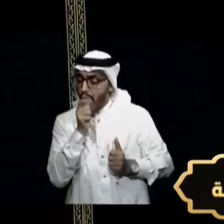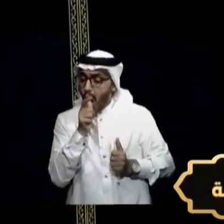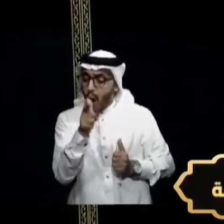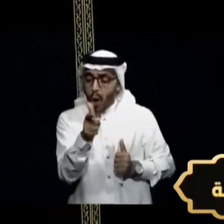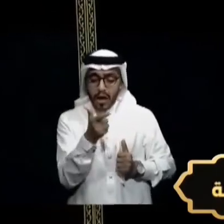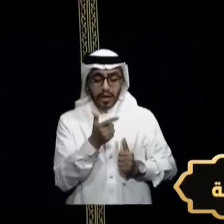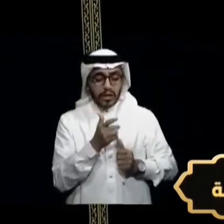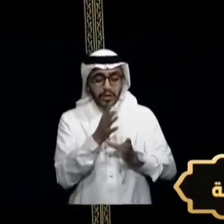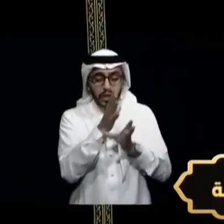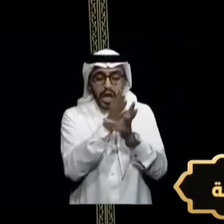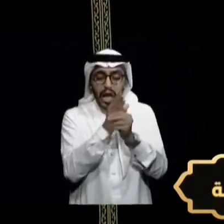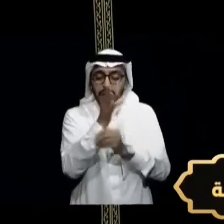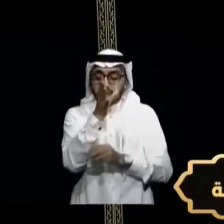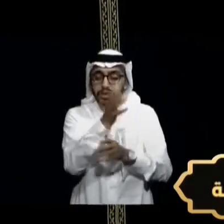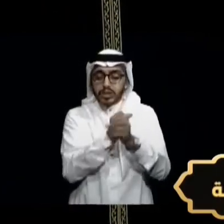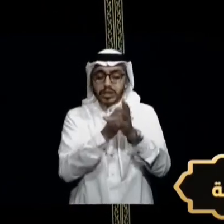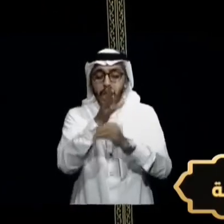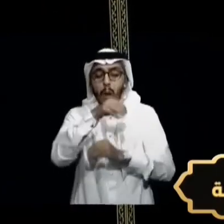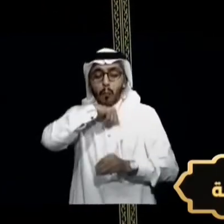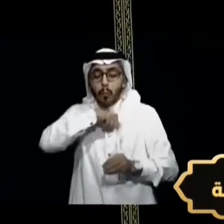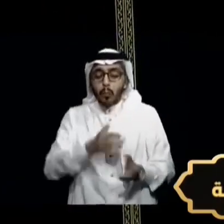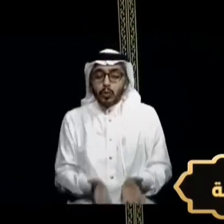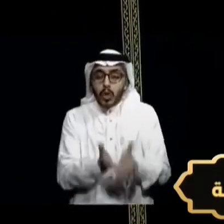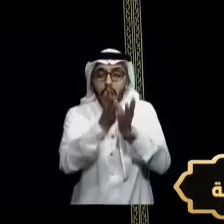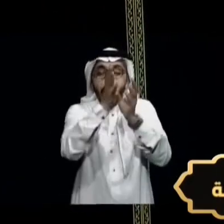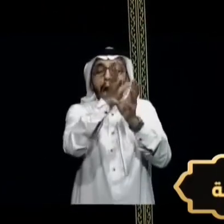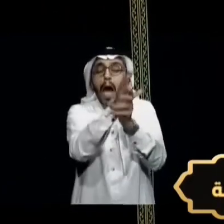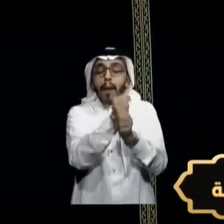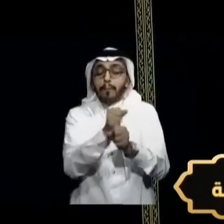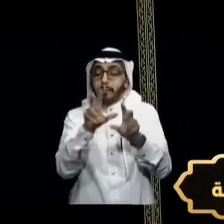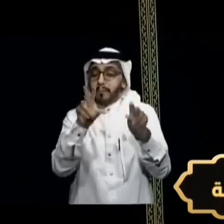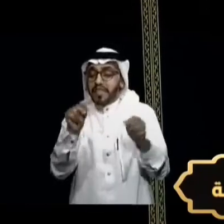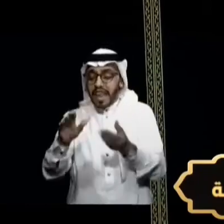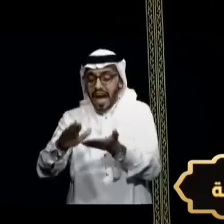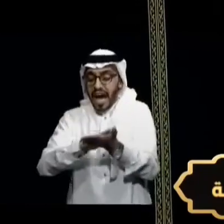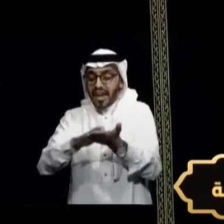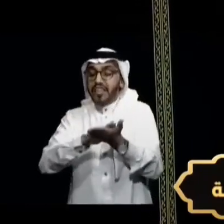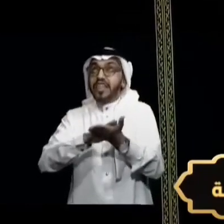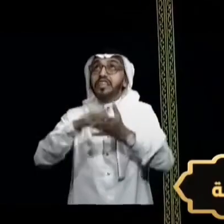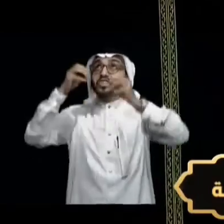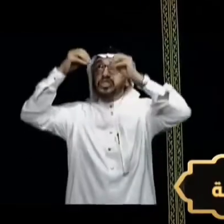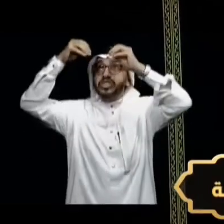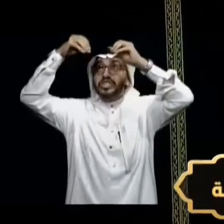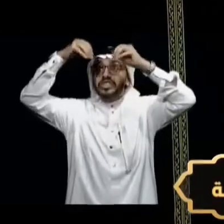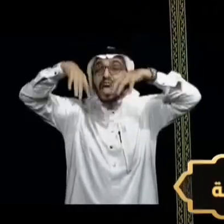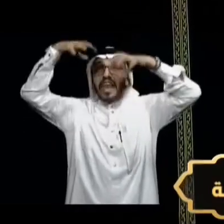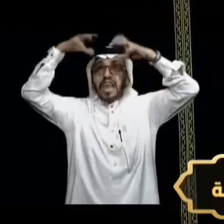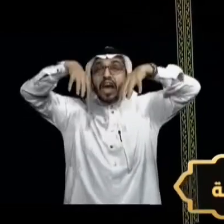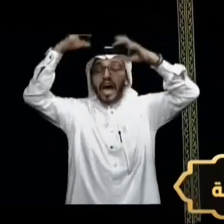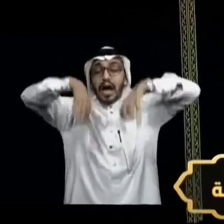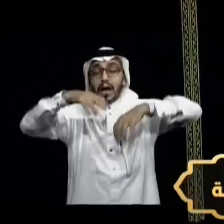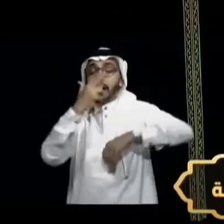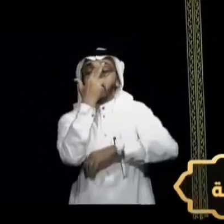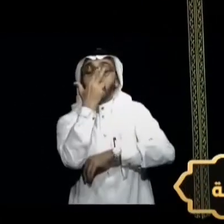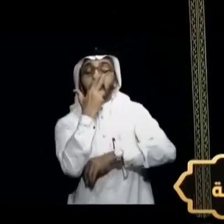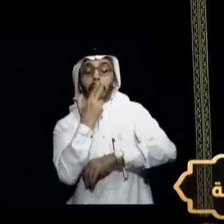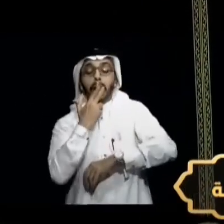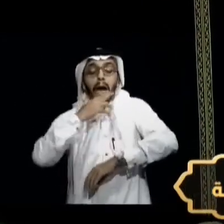شمائله، كالأرض تحيا إذا ما جاءها المطر، طابت